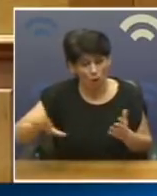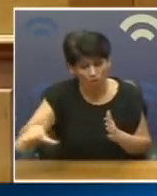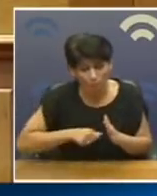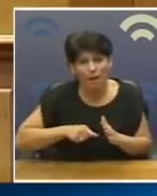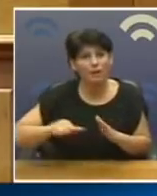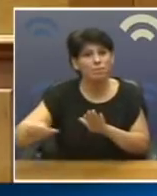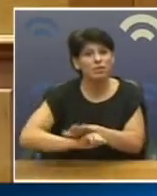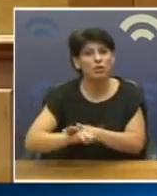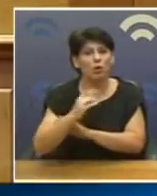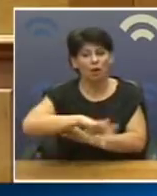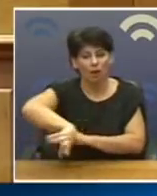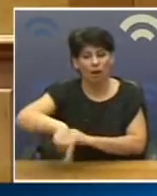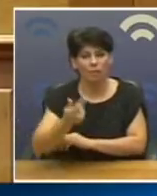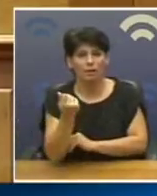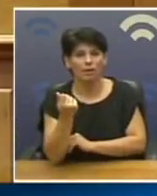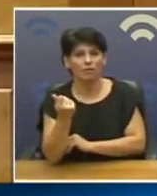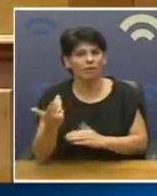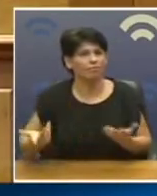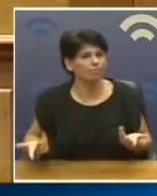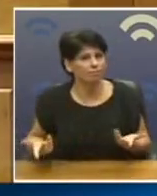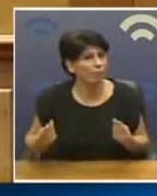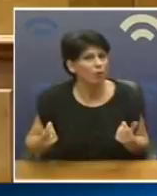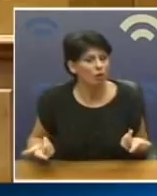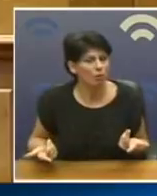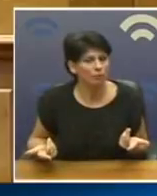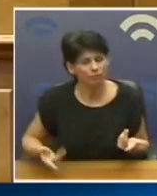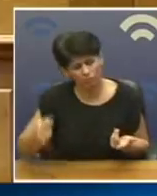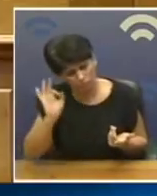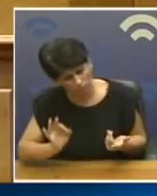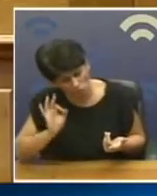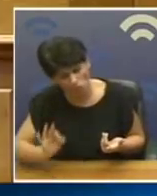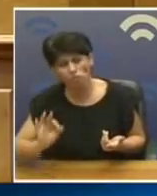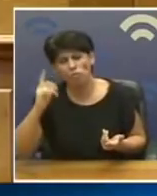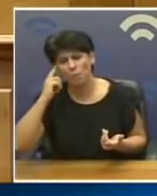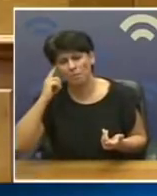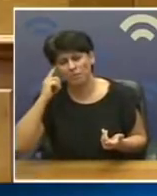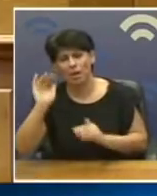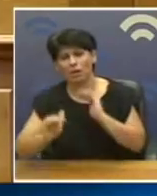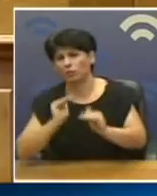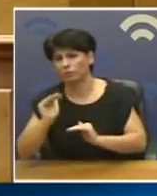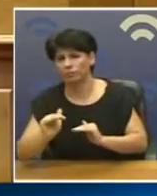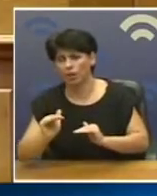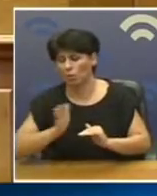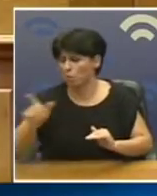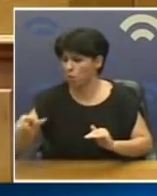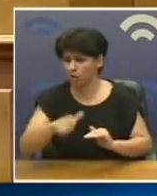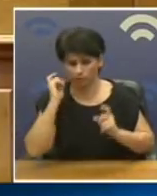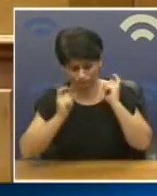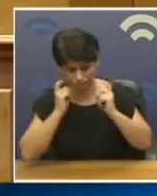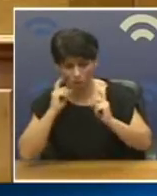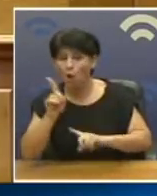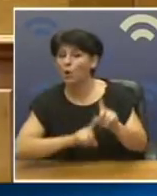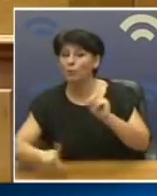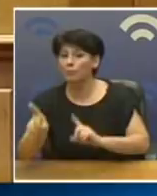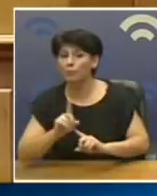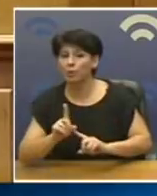τέλος, το κρίσιμο ερώτημα, ευλόγως θα απασχολήσει τον πολίτη, είναι ποιοι είναι αυτοί που τελικά ευνοούνται